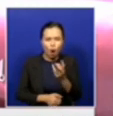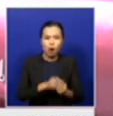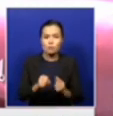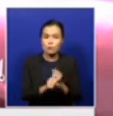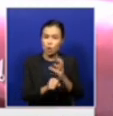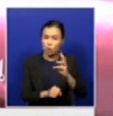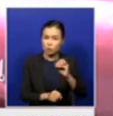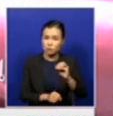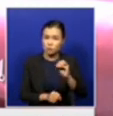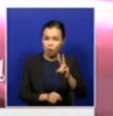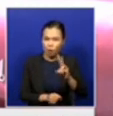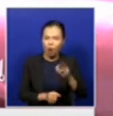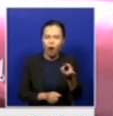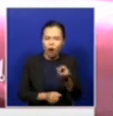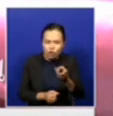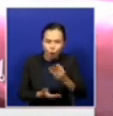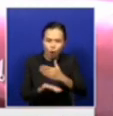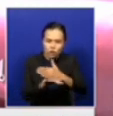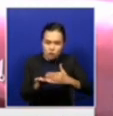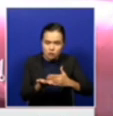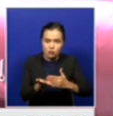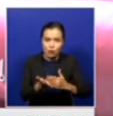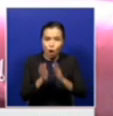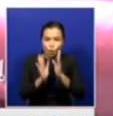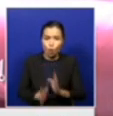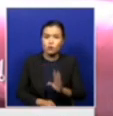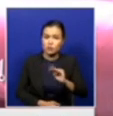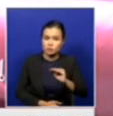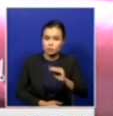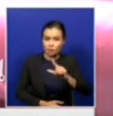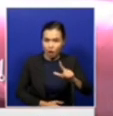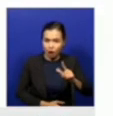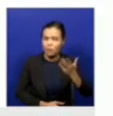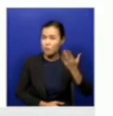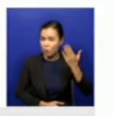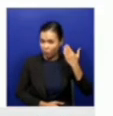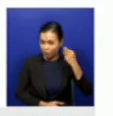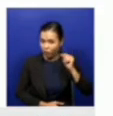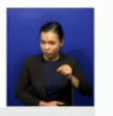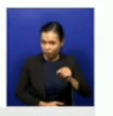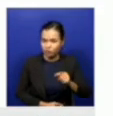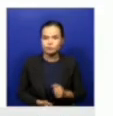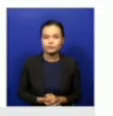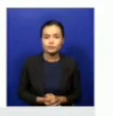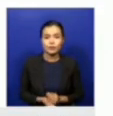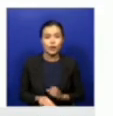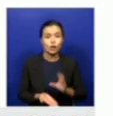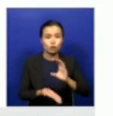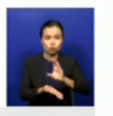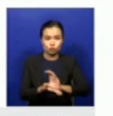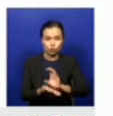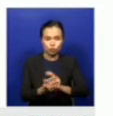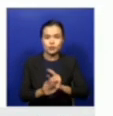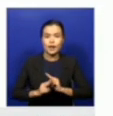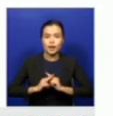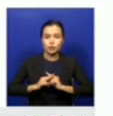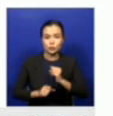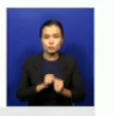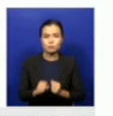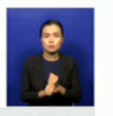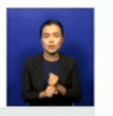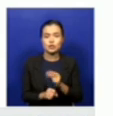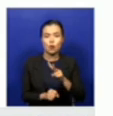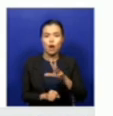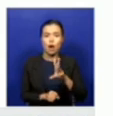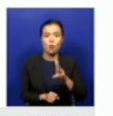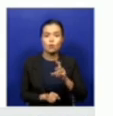ครับที่มีนักท่องเที่ยวถึง40ล้านคนด้วยกันส่วนการลงทุนภาคเอกชนในปี